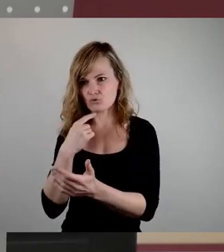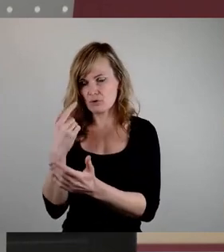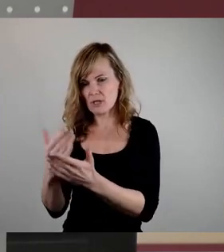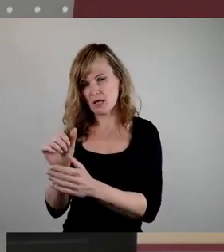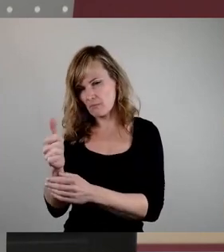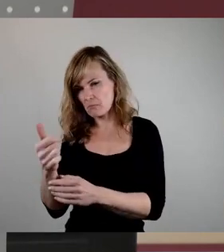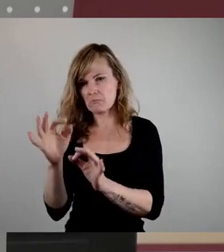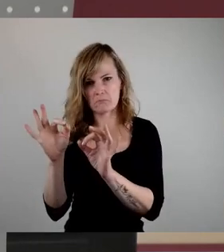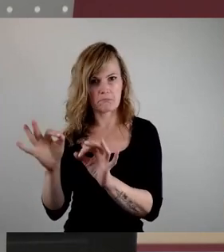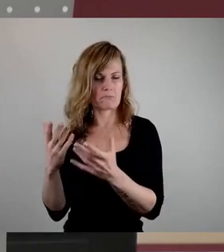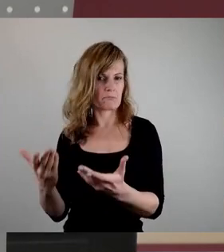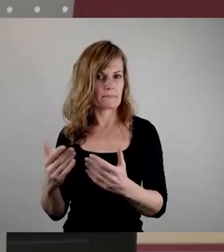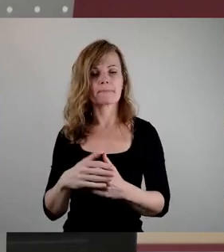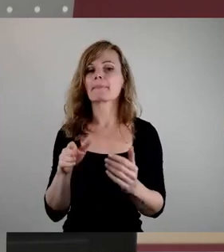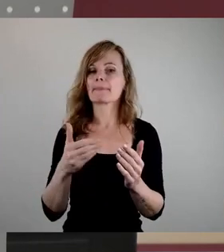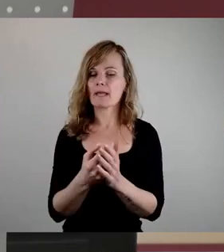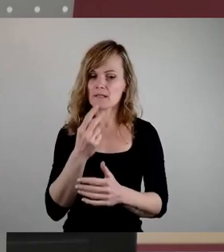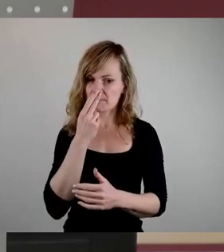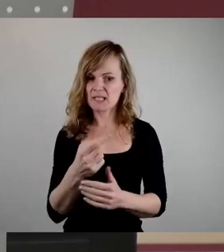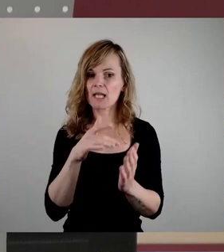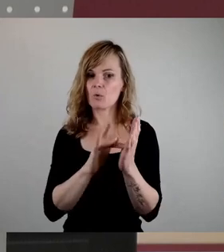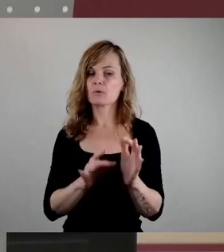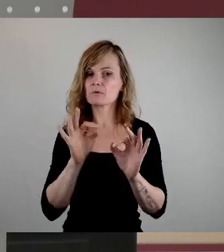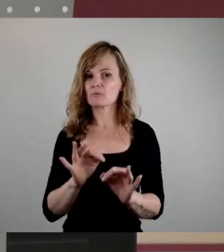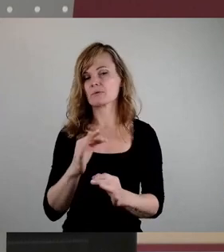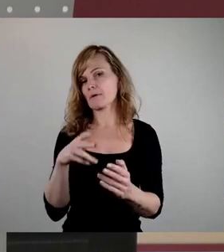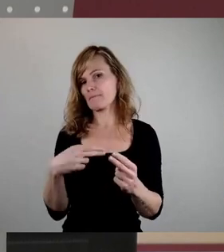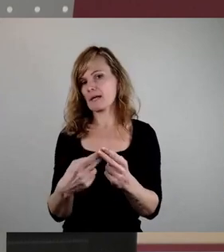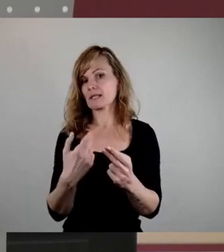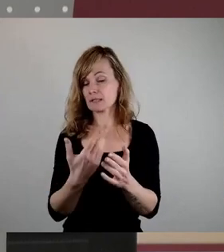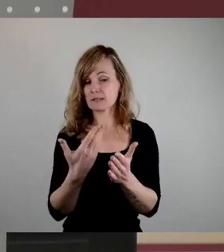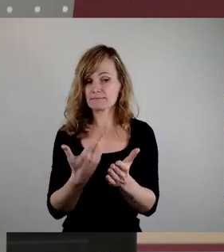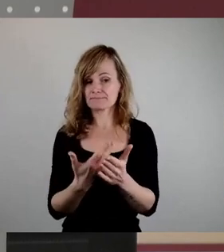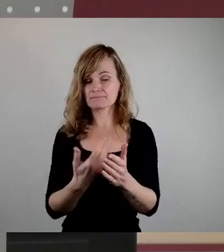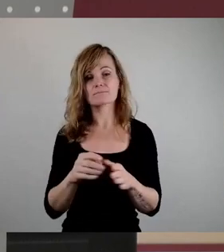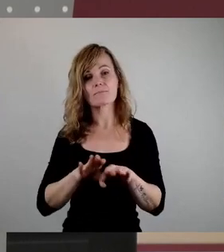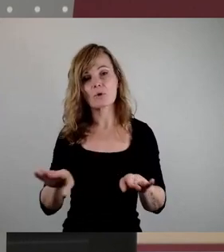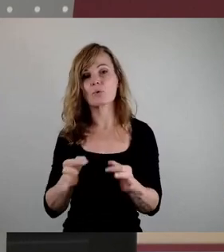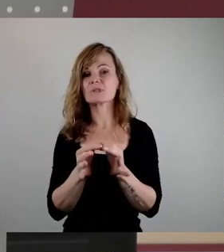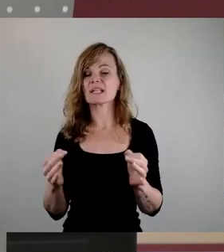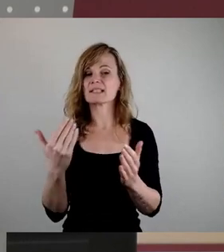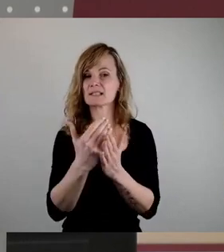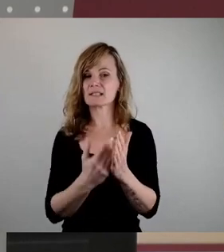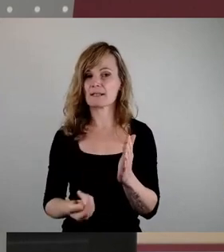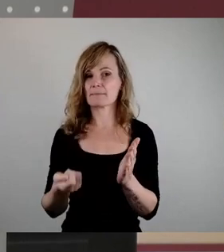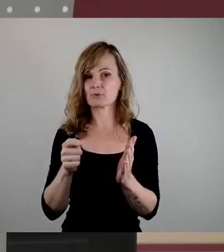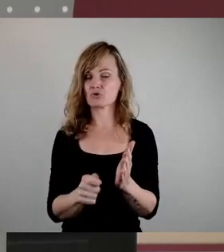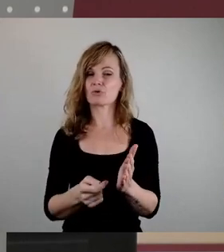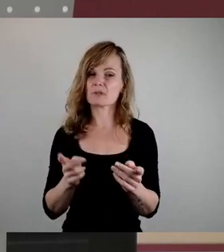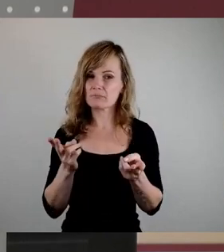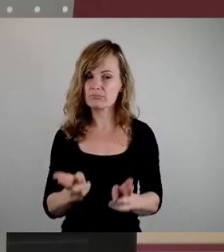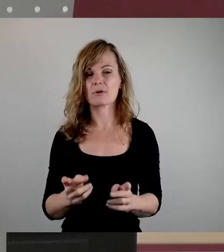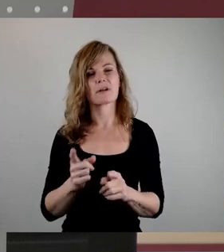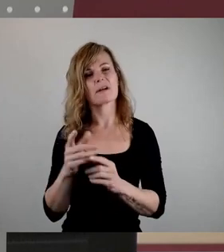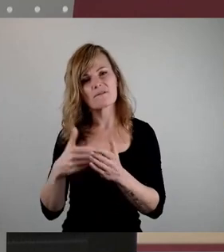die aus unserer Sicht dafür sprechen, hier tatsächlich jetzt diesen Grundsatzbeschluss auch zu treffen, dass wir hier eben nicht weitere